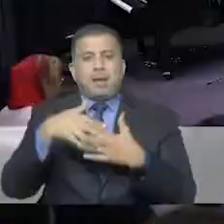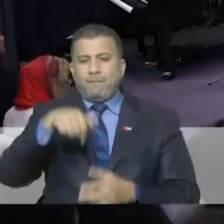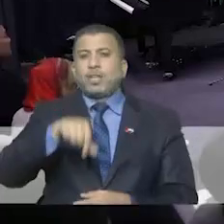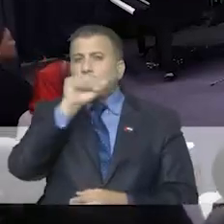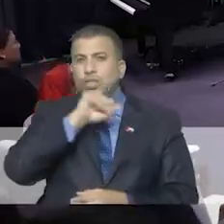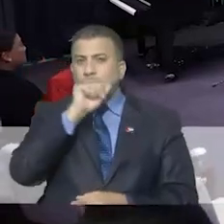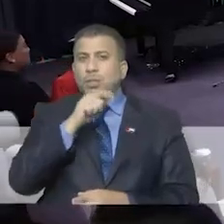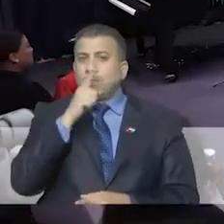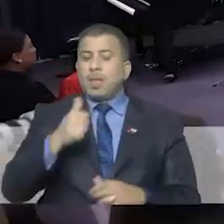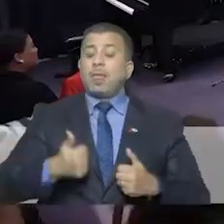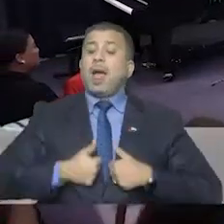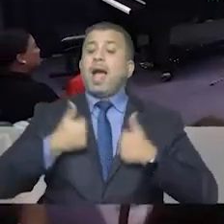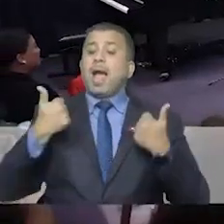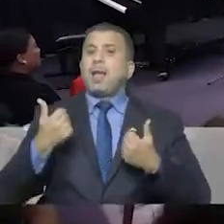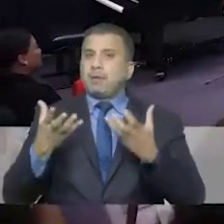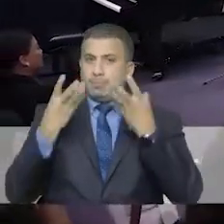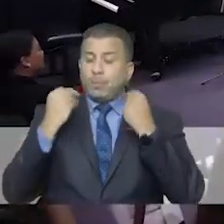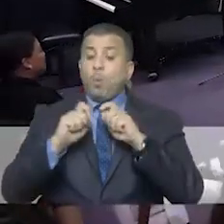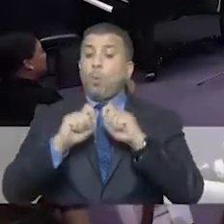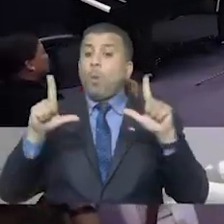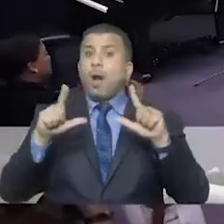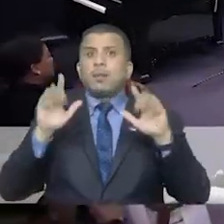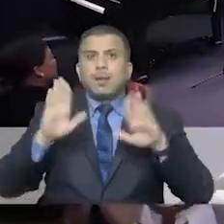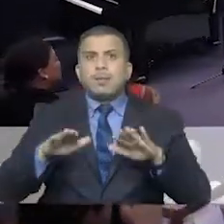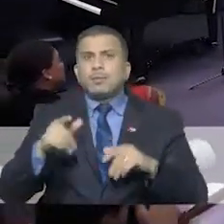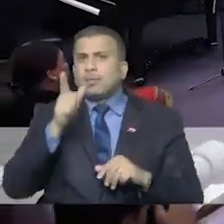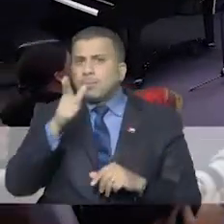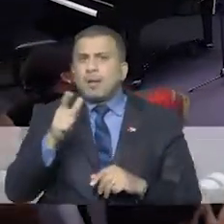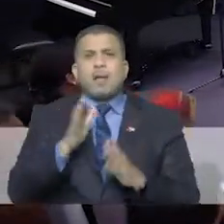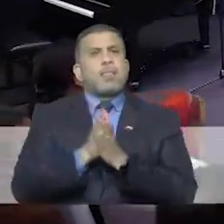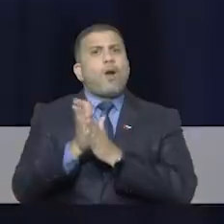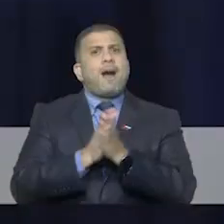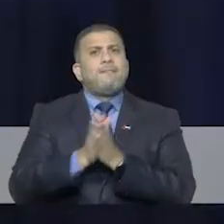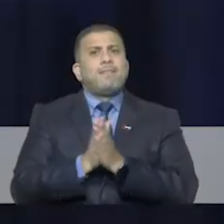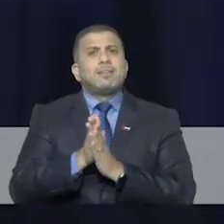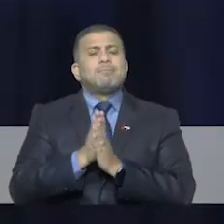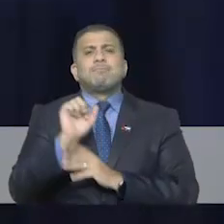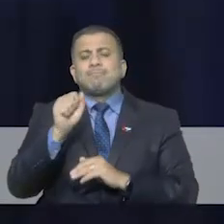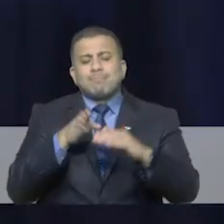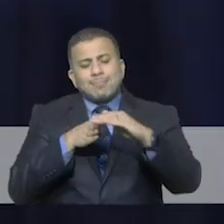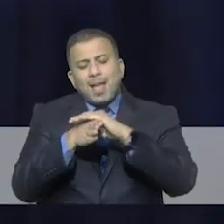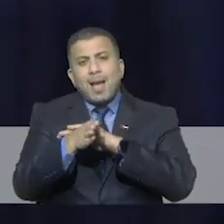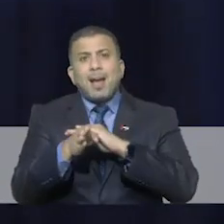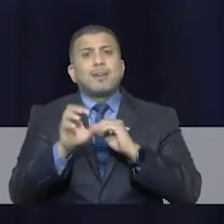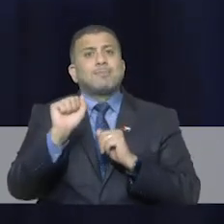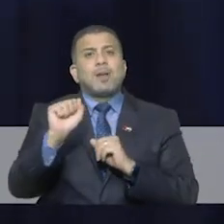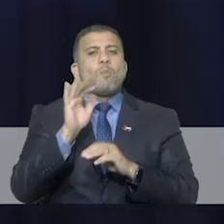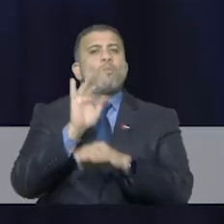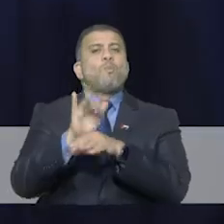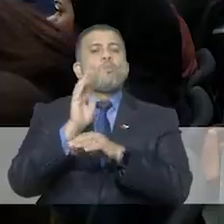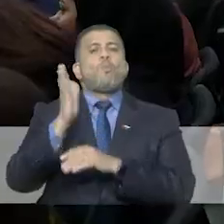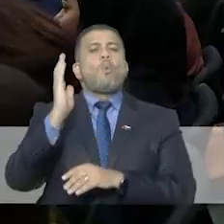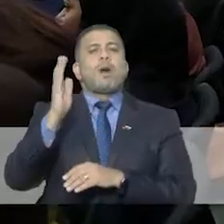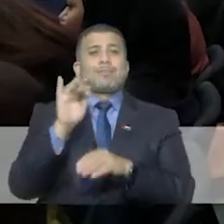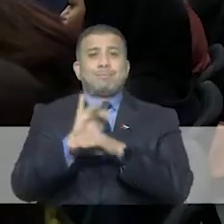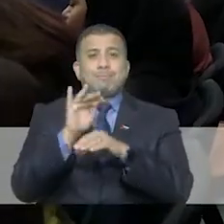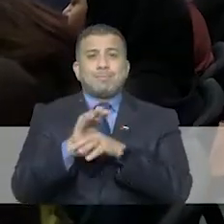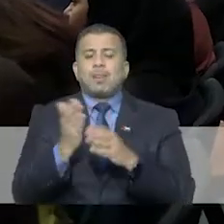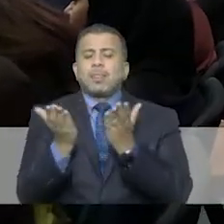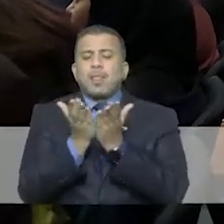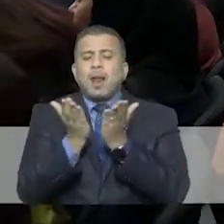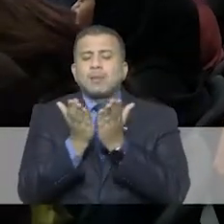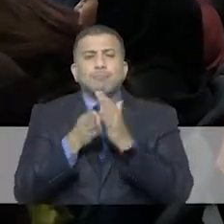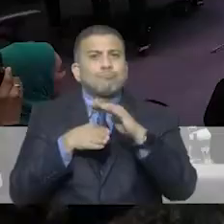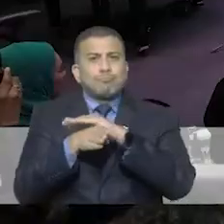الشارقة لتجارب الحياة الواقعية التي تعزز وتحفز ما يحدث داخل قاعات المحاضرات وأماكن